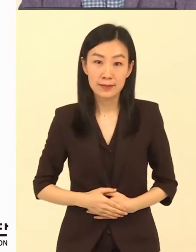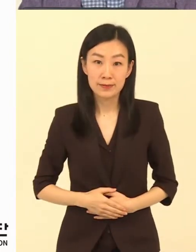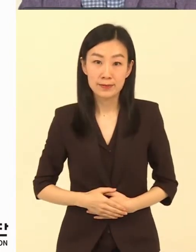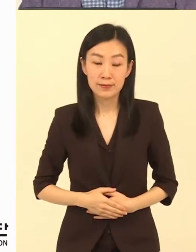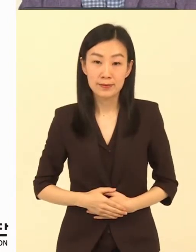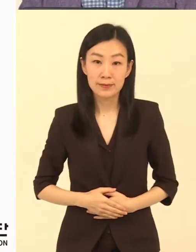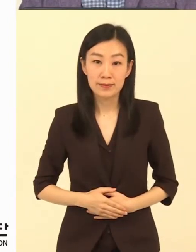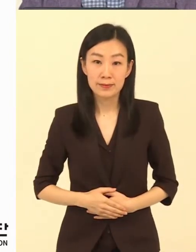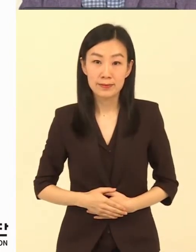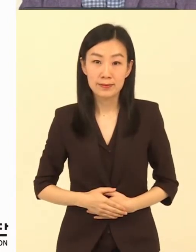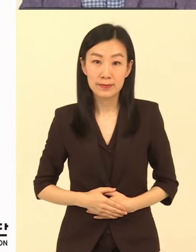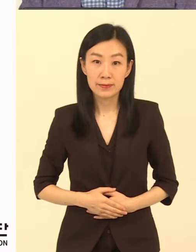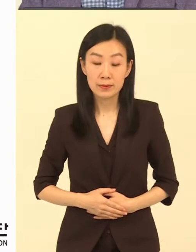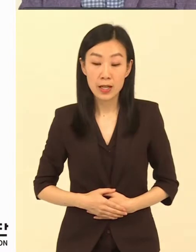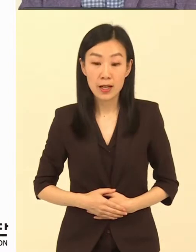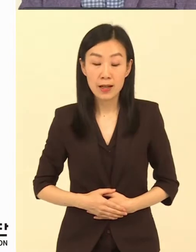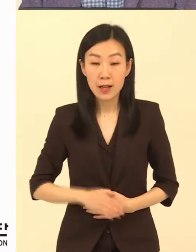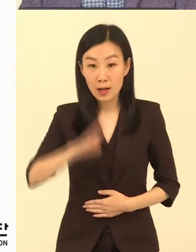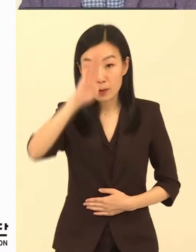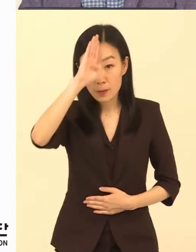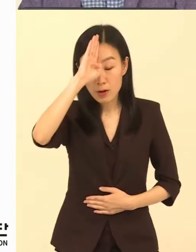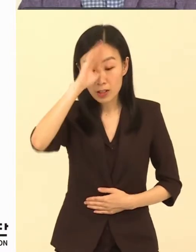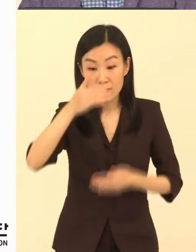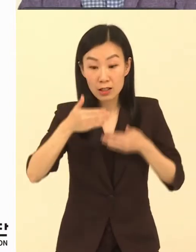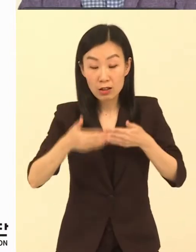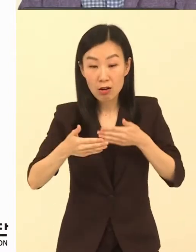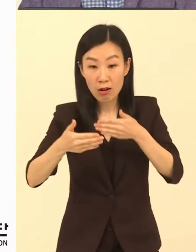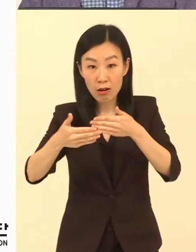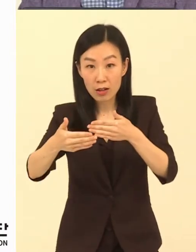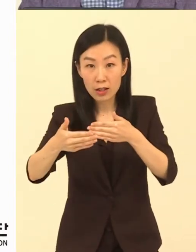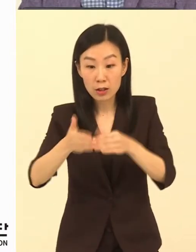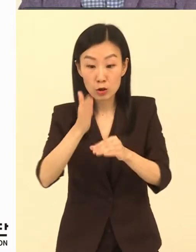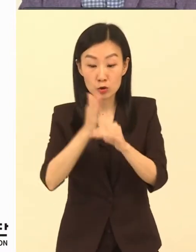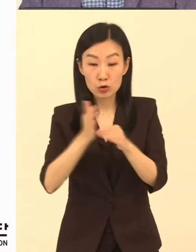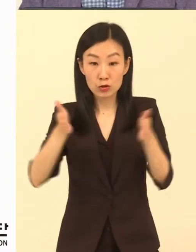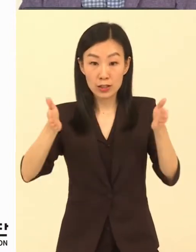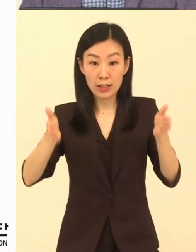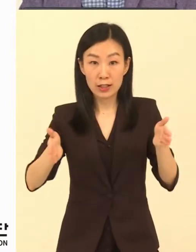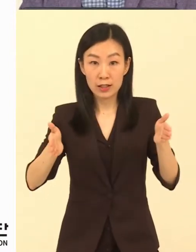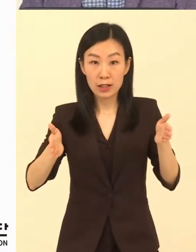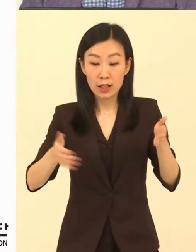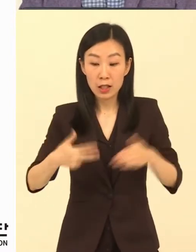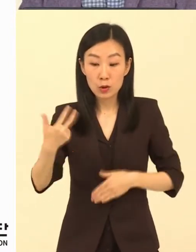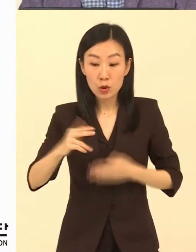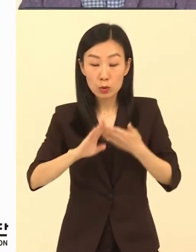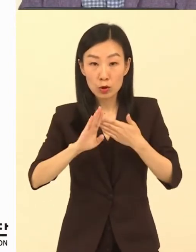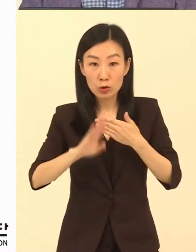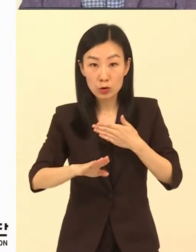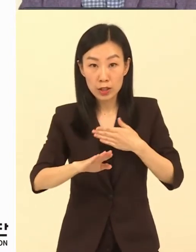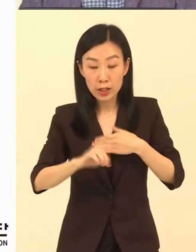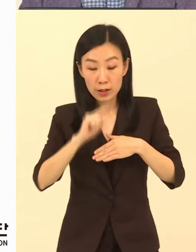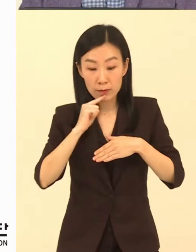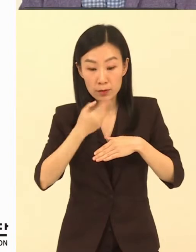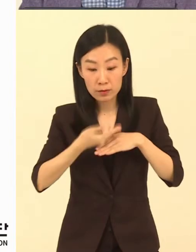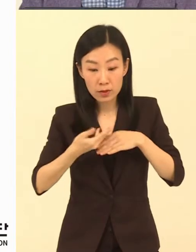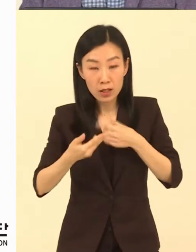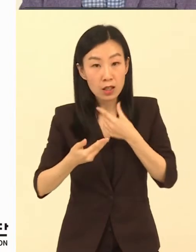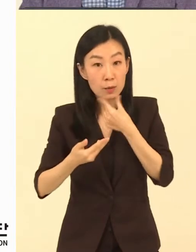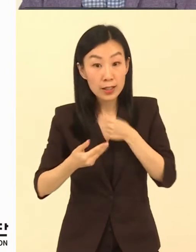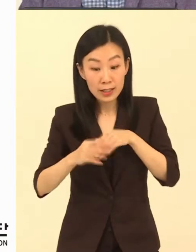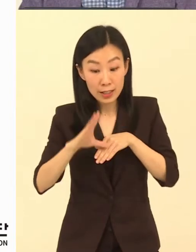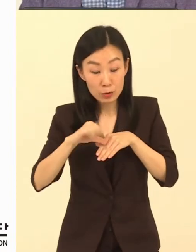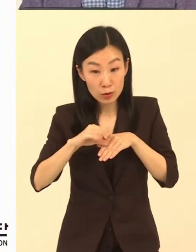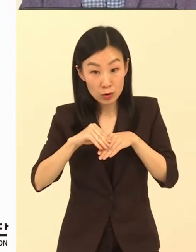하지만 병이 진행되어 중기에 이르르면 소변 본 후에 출혈이 있거나 소변을 보기